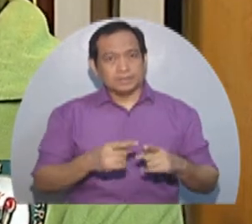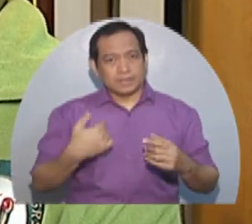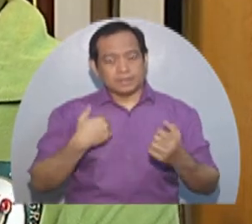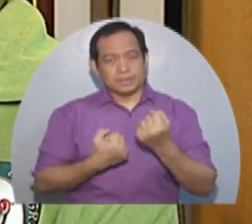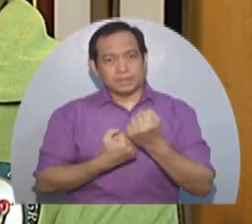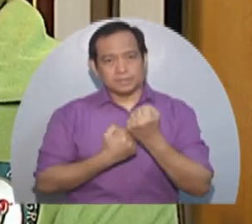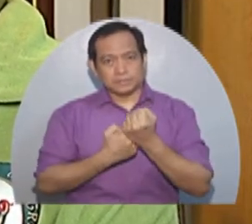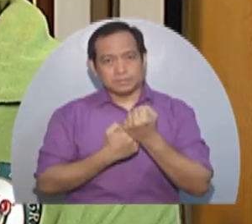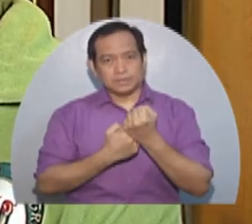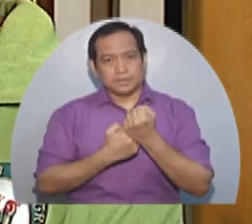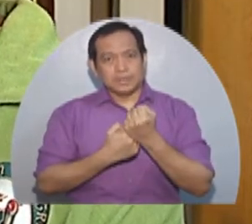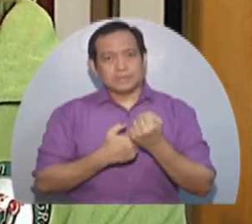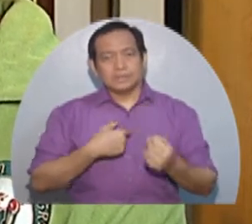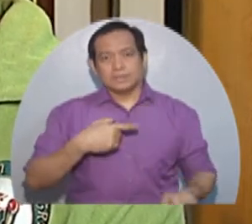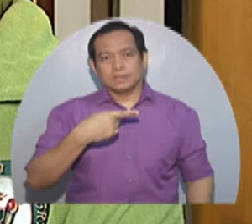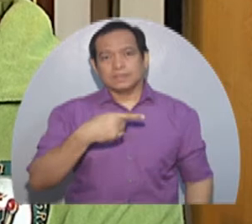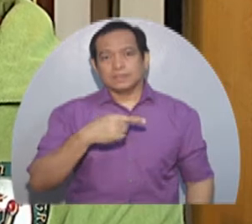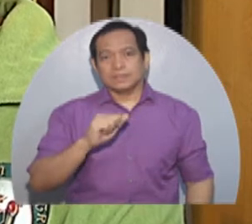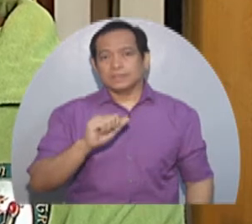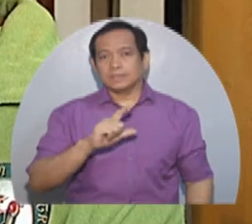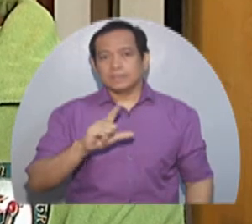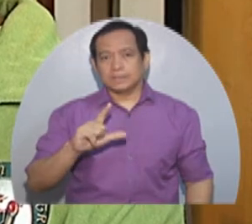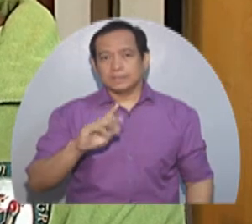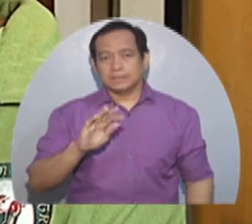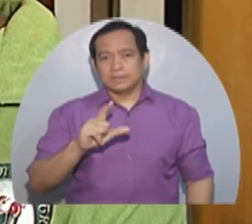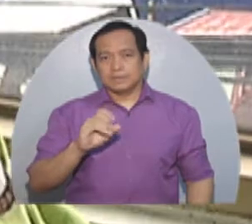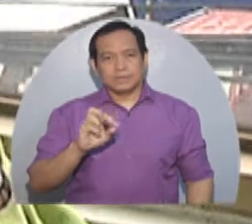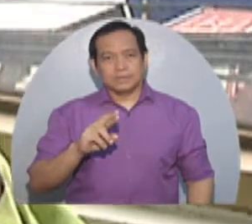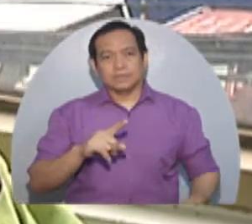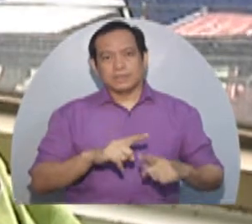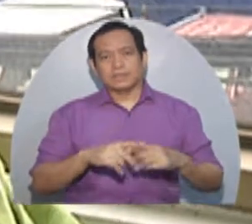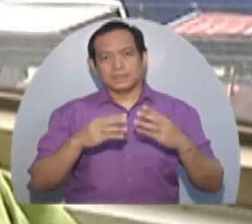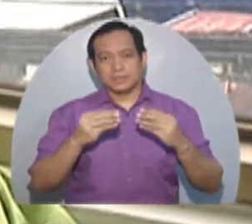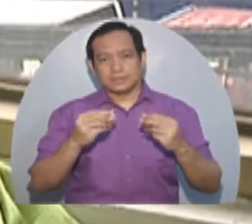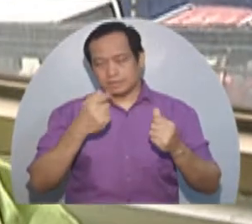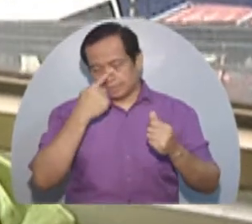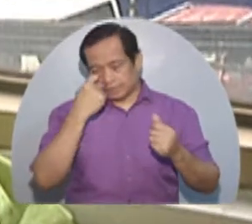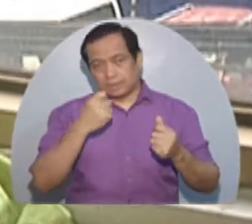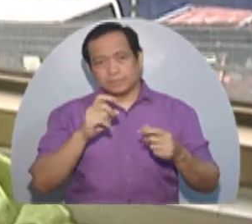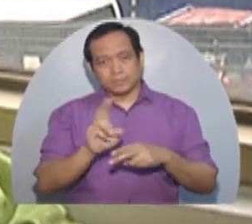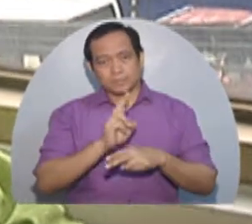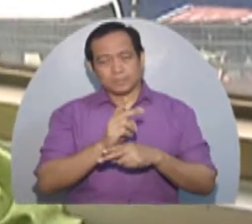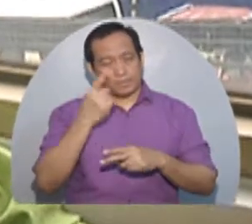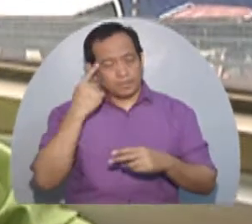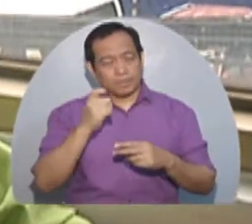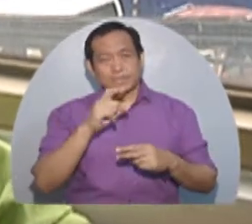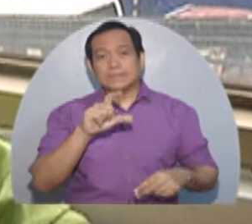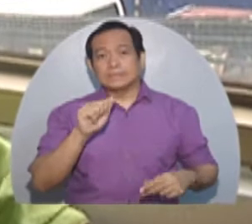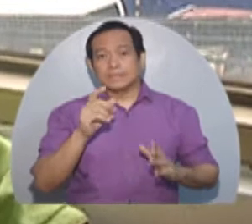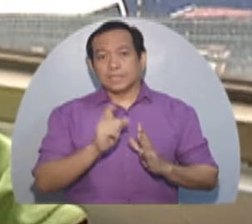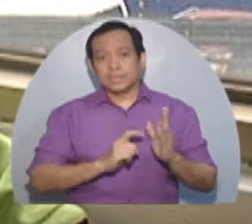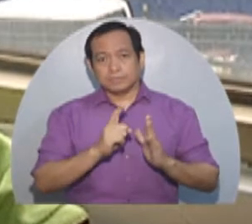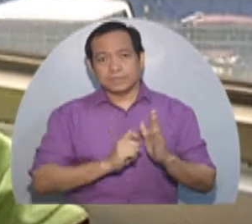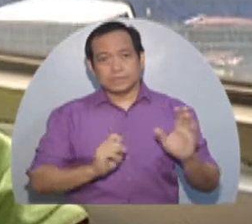Mayroon nga pong nag-sponsor ng sa God Brother, kaya lang po na ubos na rin po sa pagpapagamot sa mga